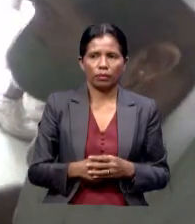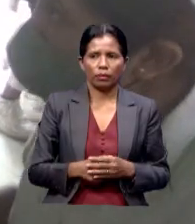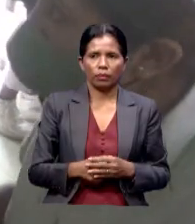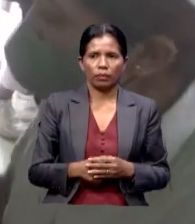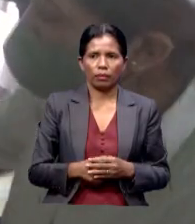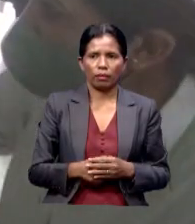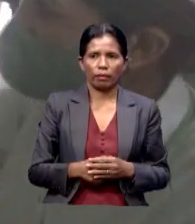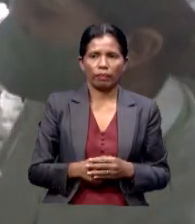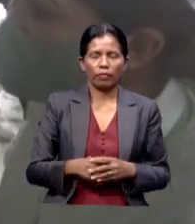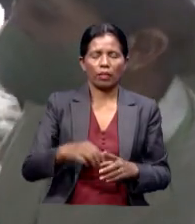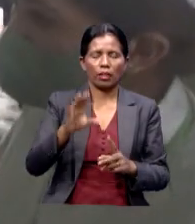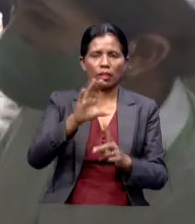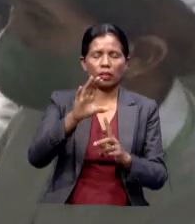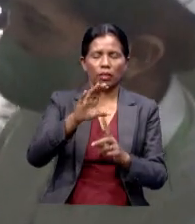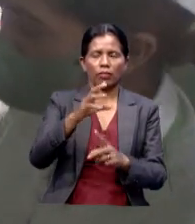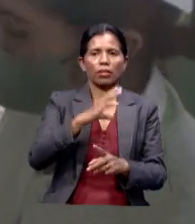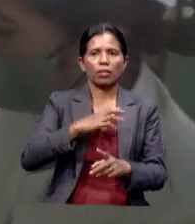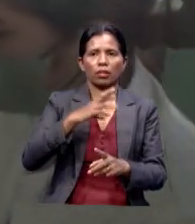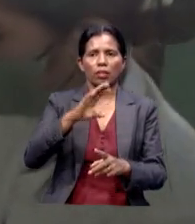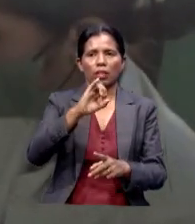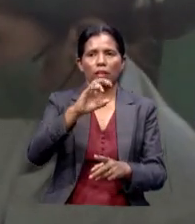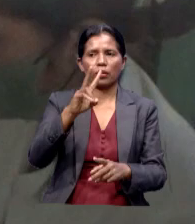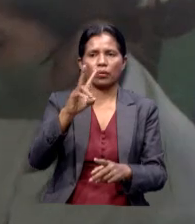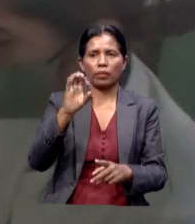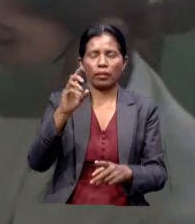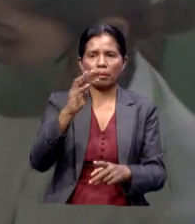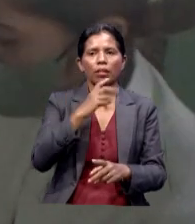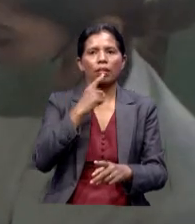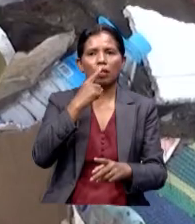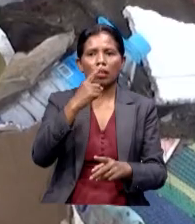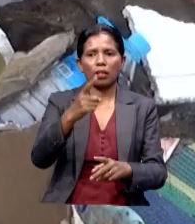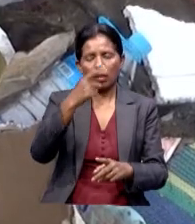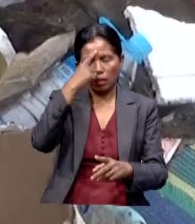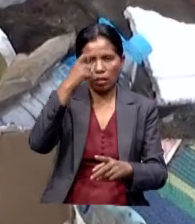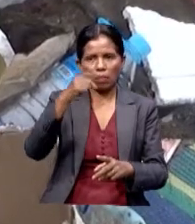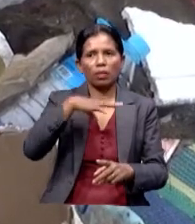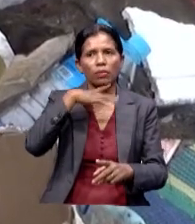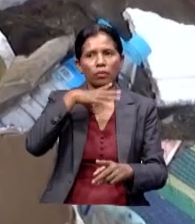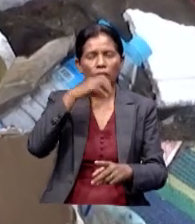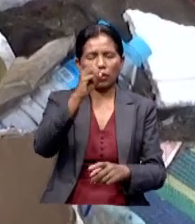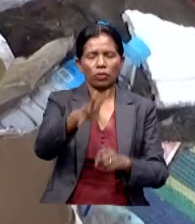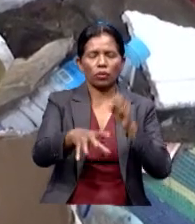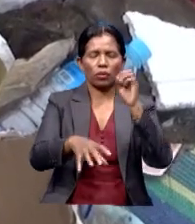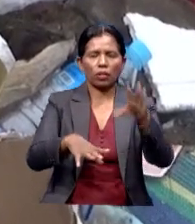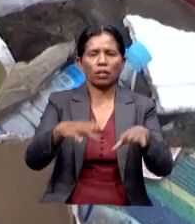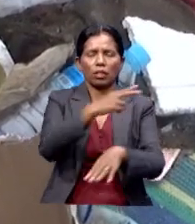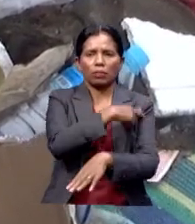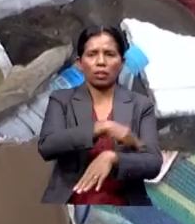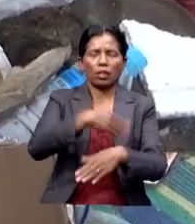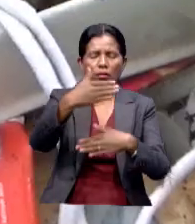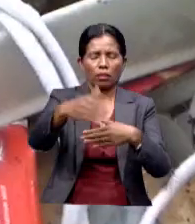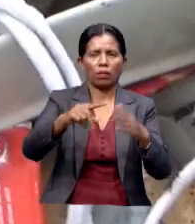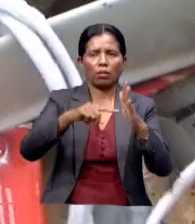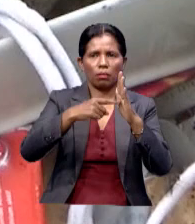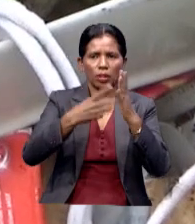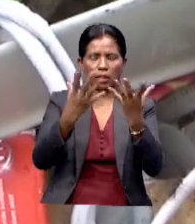Chef interina Centro Saudi Komoro e o Feme Suarez hato lamentação ne tambalisu ia Centro Saudi Komoro nioeng ne hahu